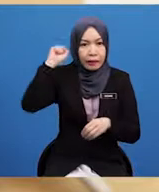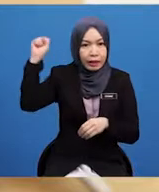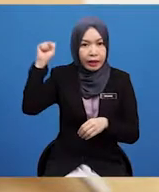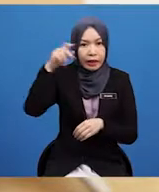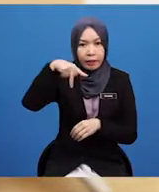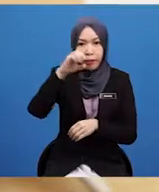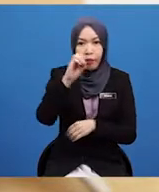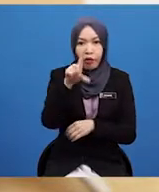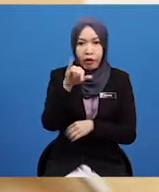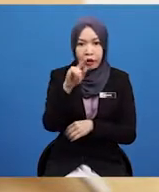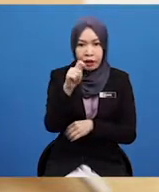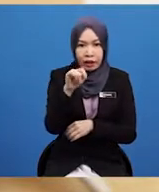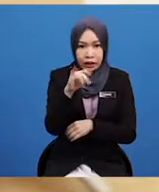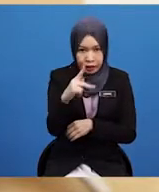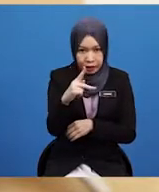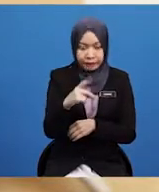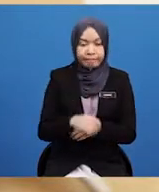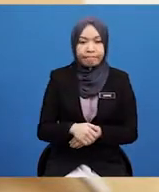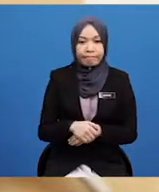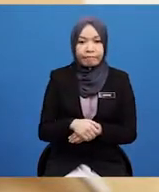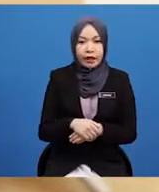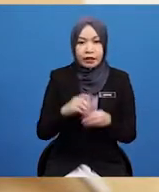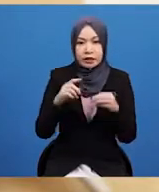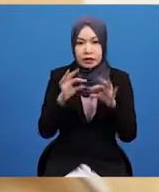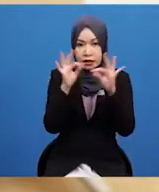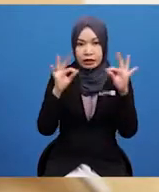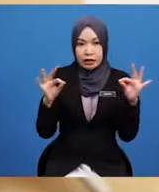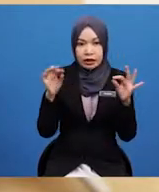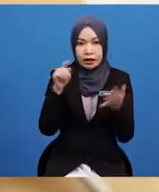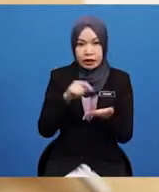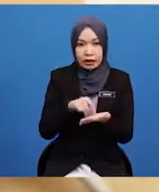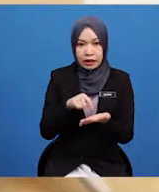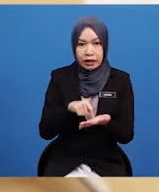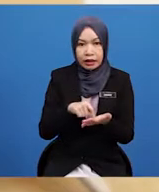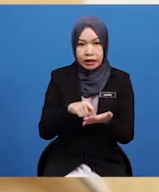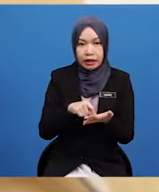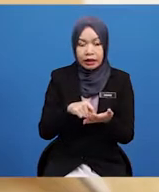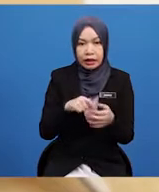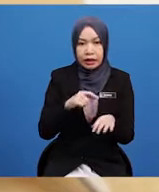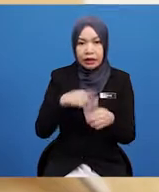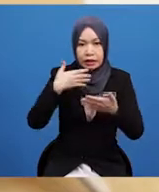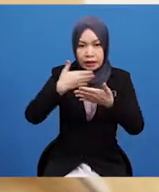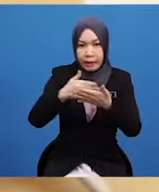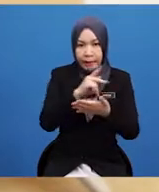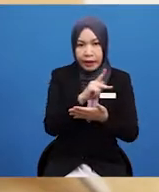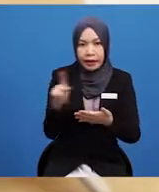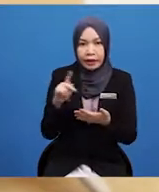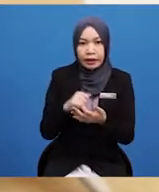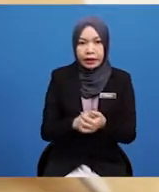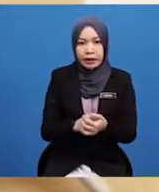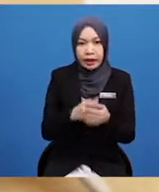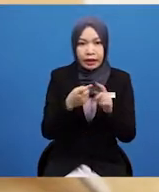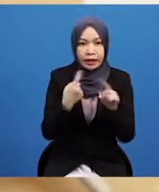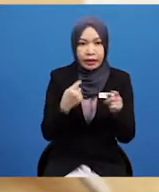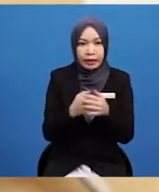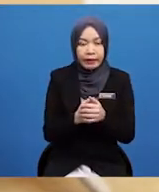Pernyataan tersebut disampaikan secara berselindung di sebalik wajah dan perlakuan haiwan disebabkan